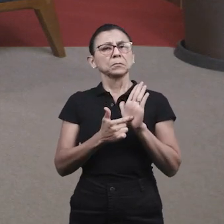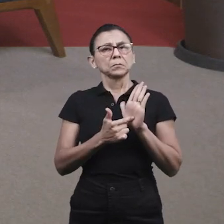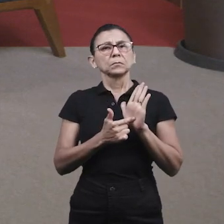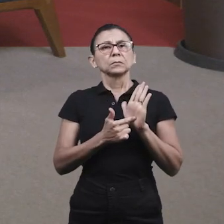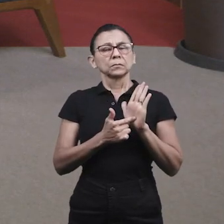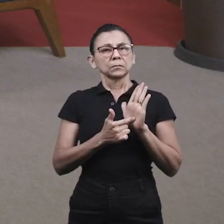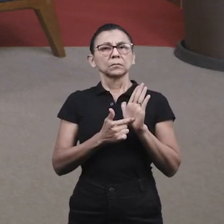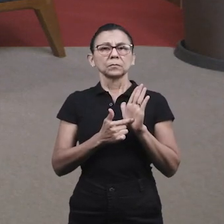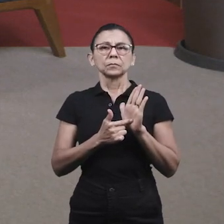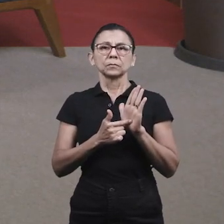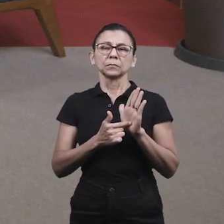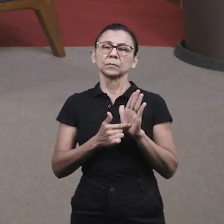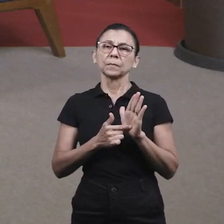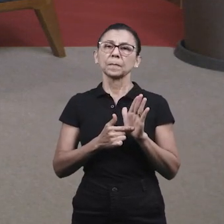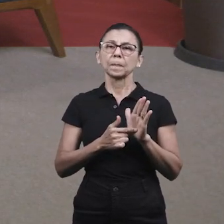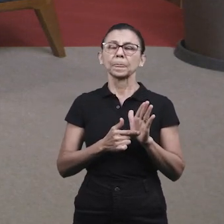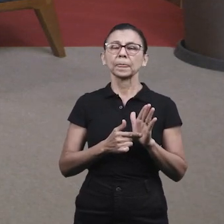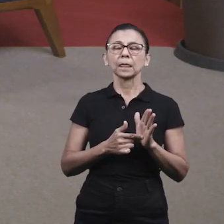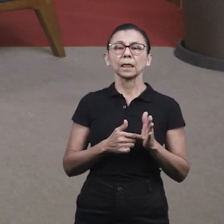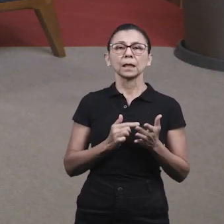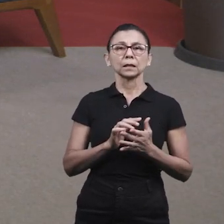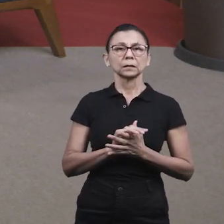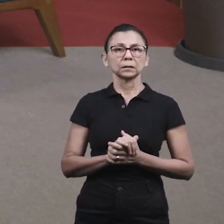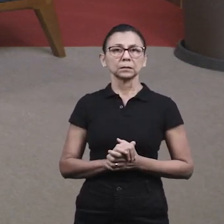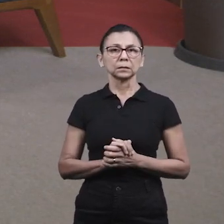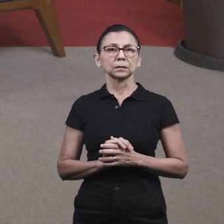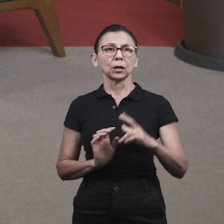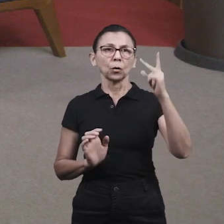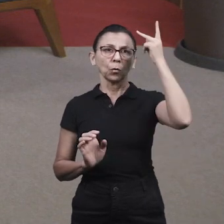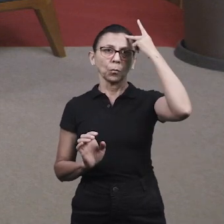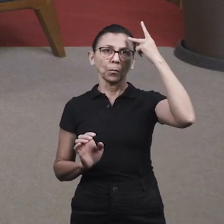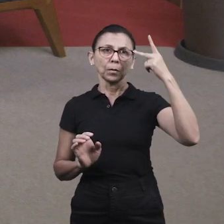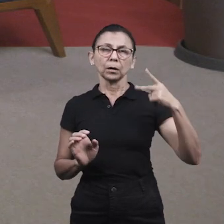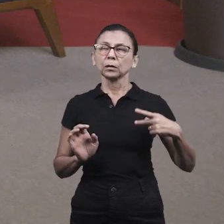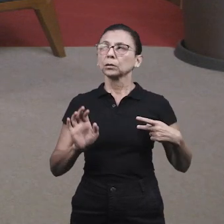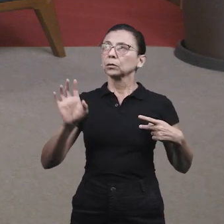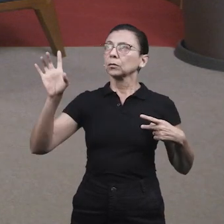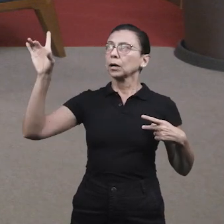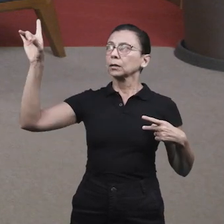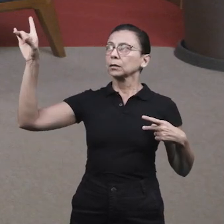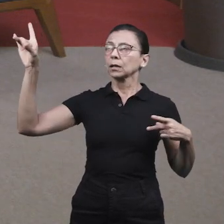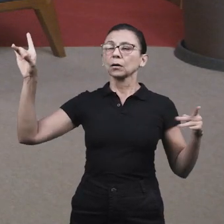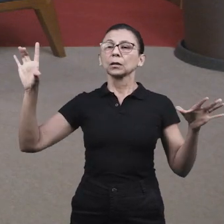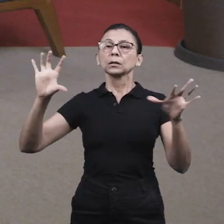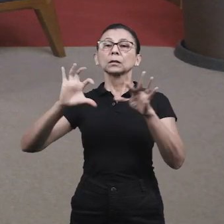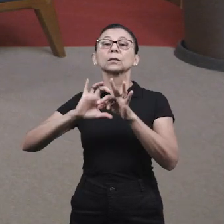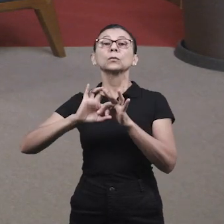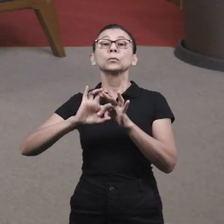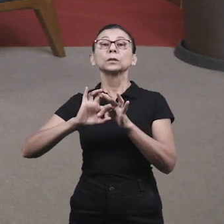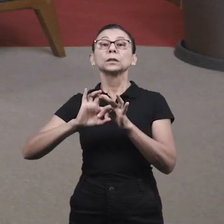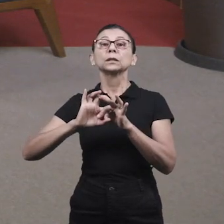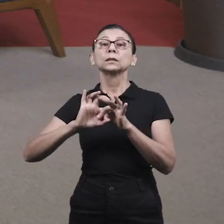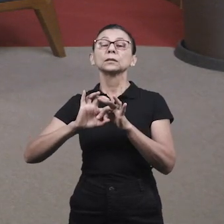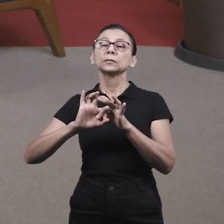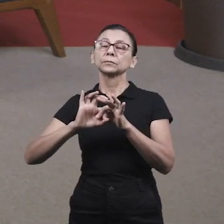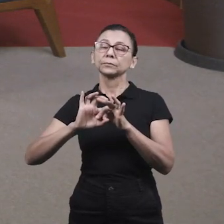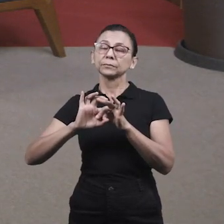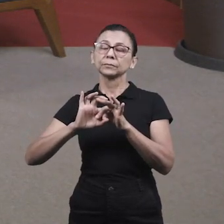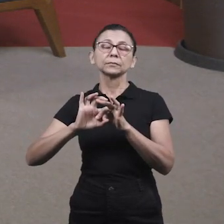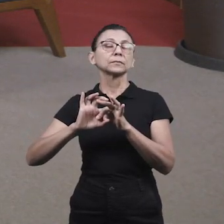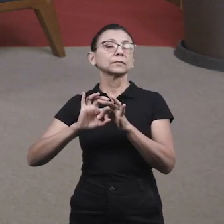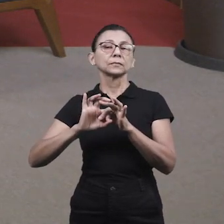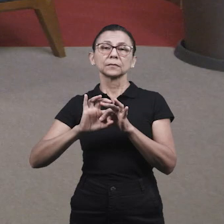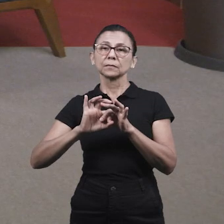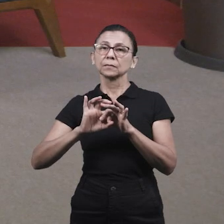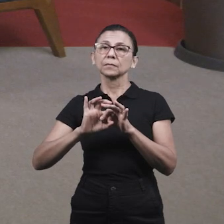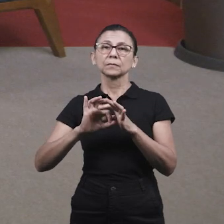n'est pas un concept d'église évangélique, de l'église Maranatha. Donc la Bible, elle est catégorique là-dessus. Il y a un